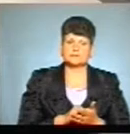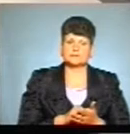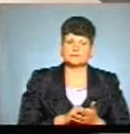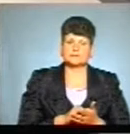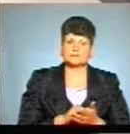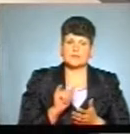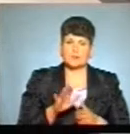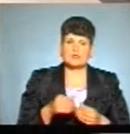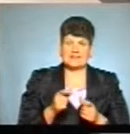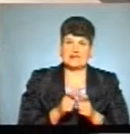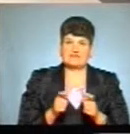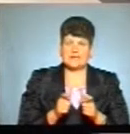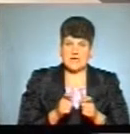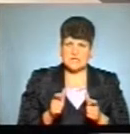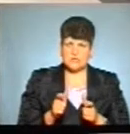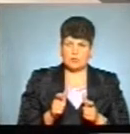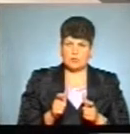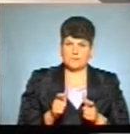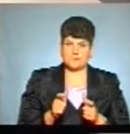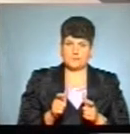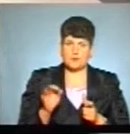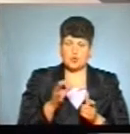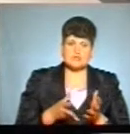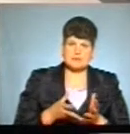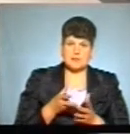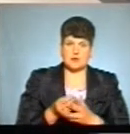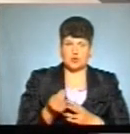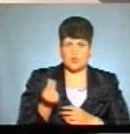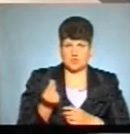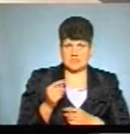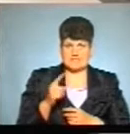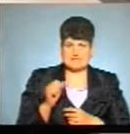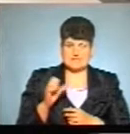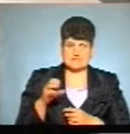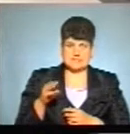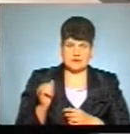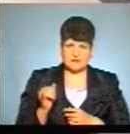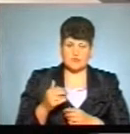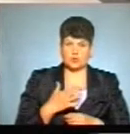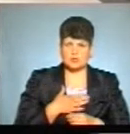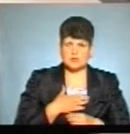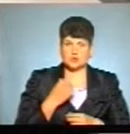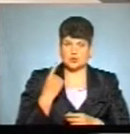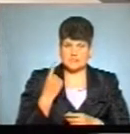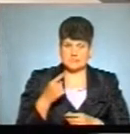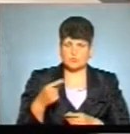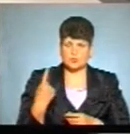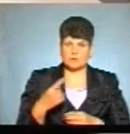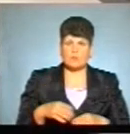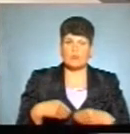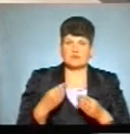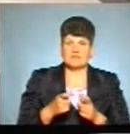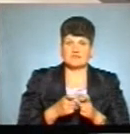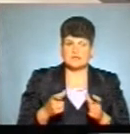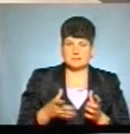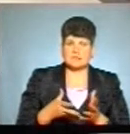і подати квитанцію про сплату грошової застави. Відповідно, у нас один із Тернопільщини подав квитанцію